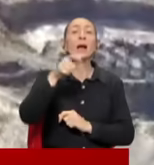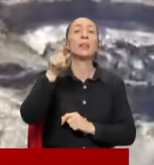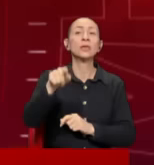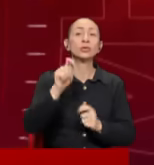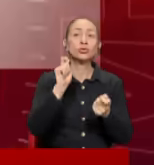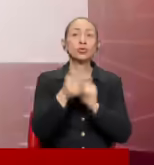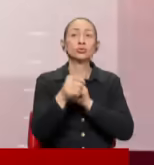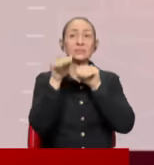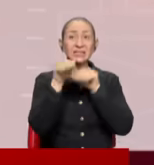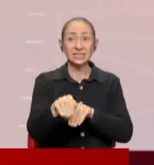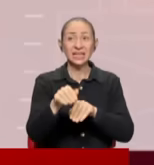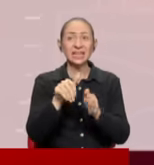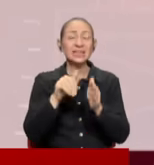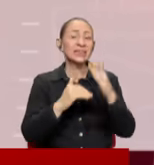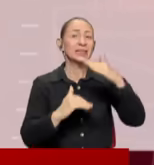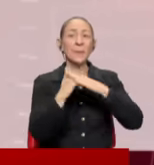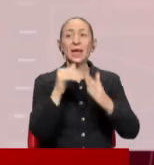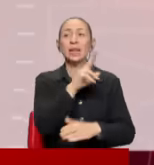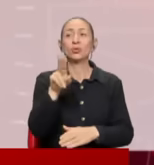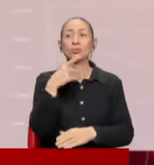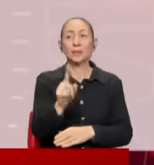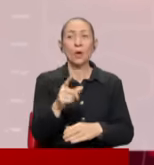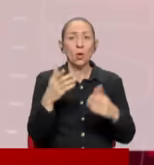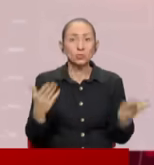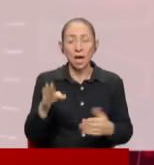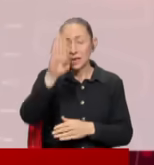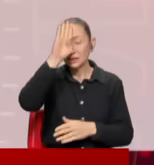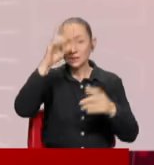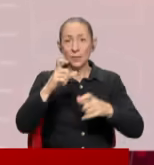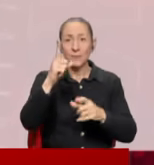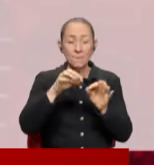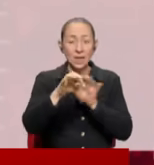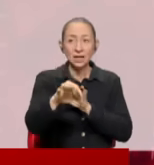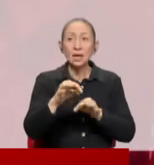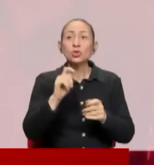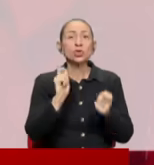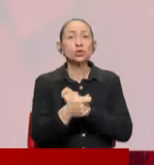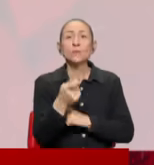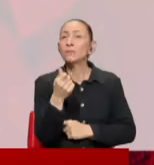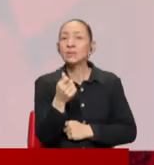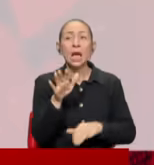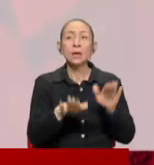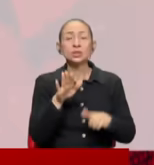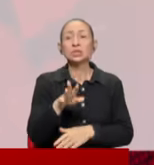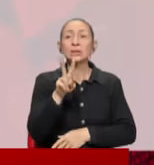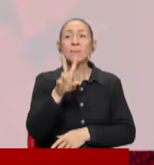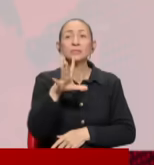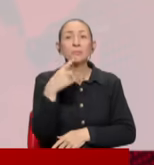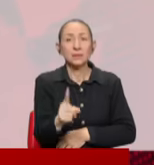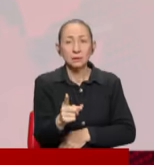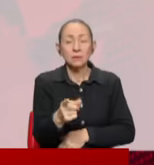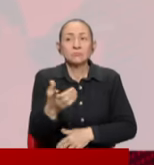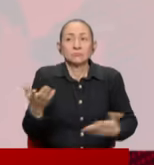Bakanlığı'nın dönüşüm desteğinde tavan 700 bin lira. Oysa İstanbul'da 1 metrekarenin dönüşüm bedeli yaklaşık 25 bin